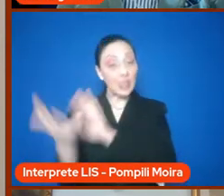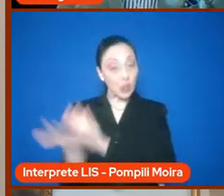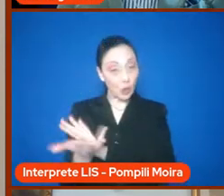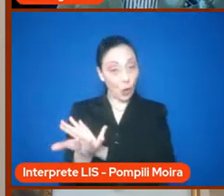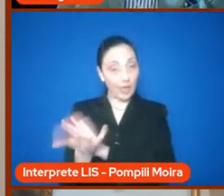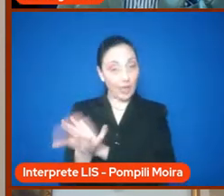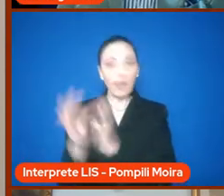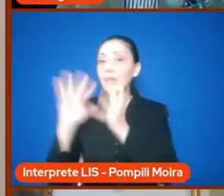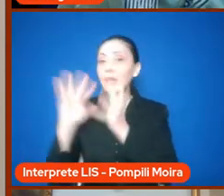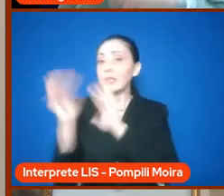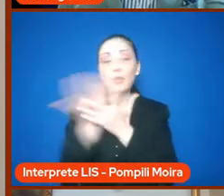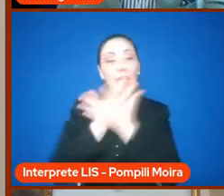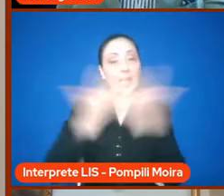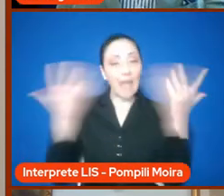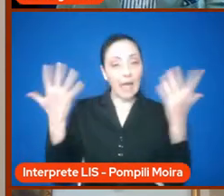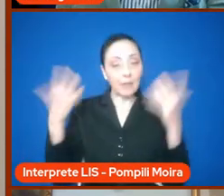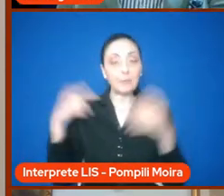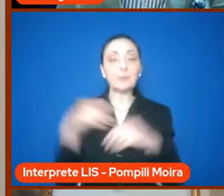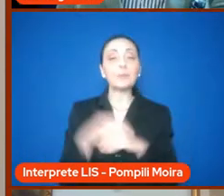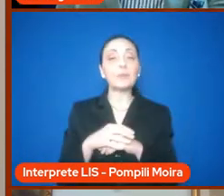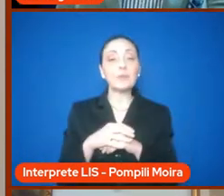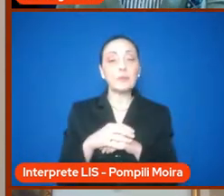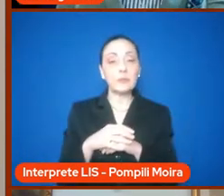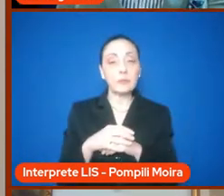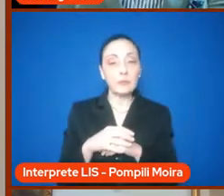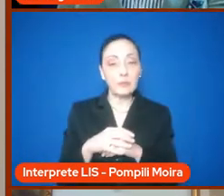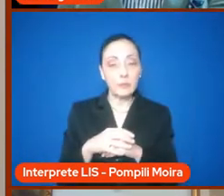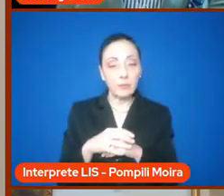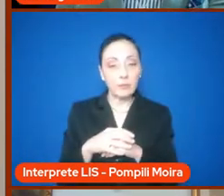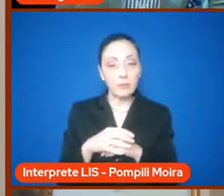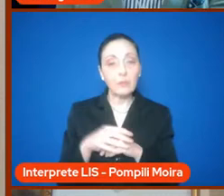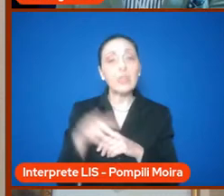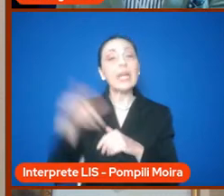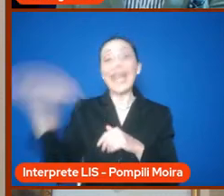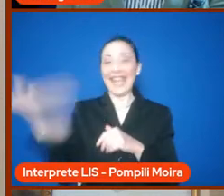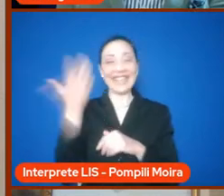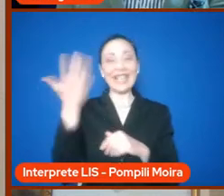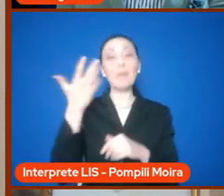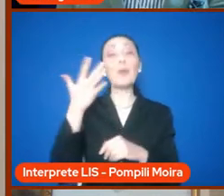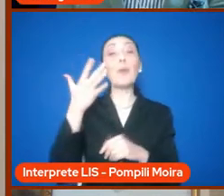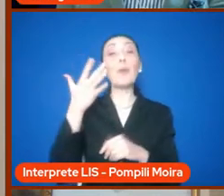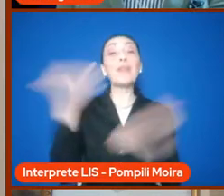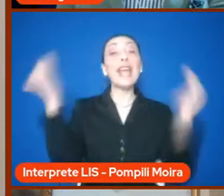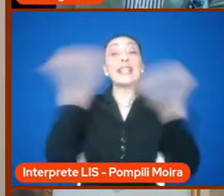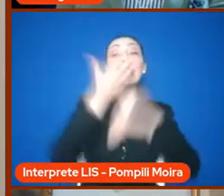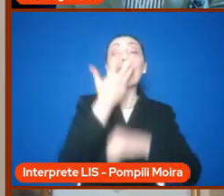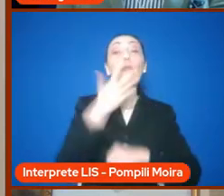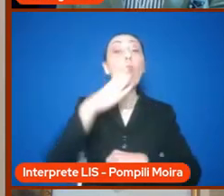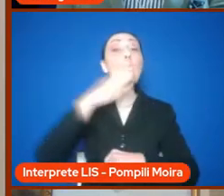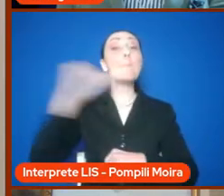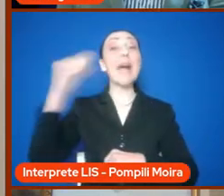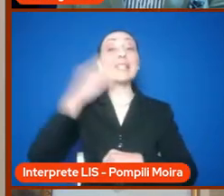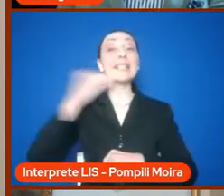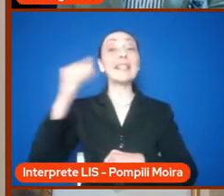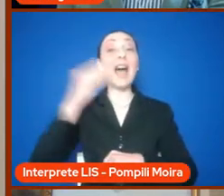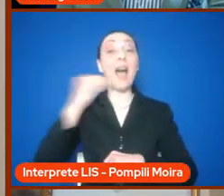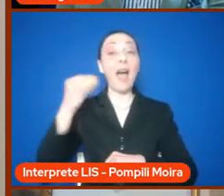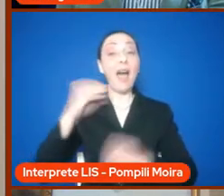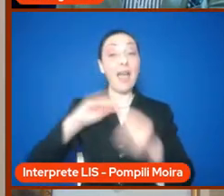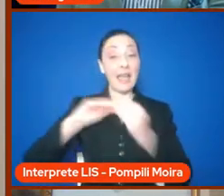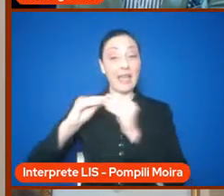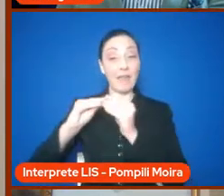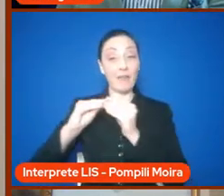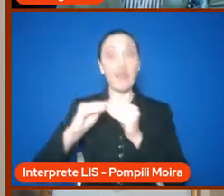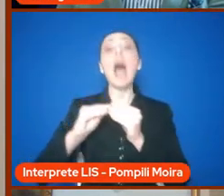stato, ma la parola più giusta è fase. Se volete fare una pasta stasera, metterete dell'acqua a bollire,